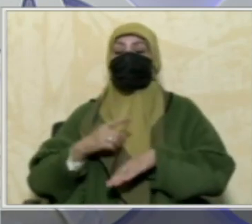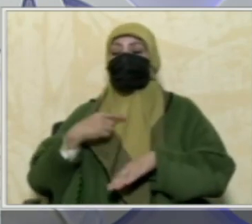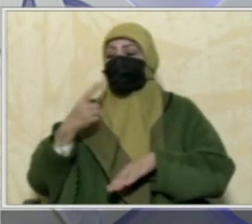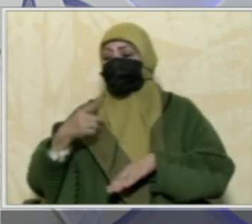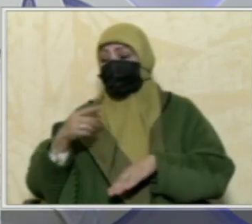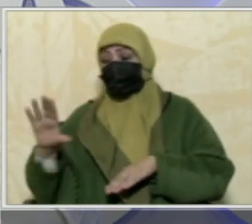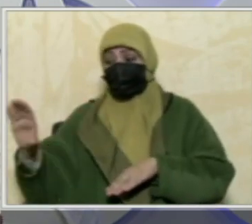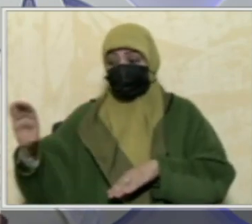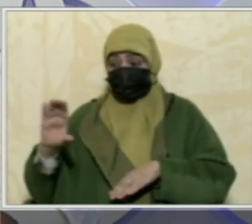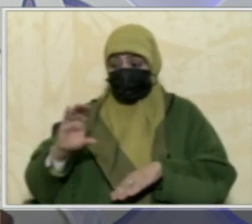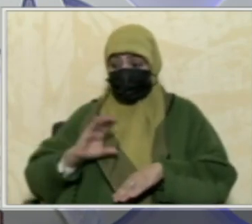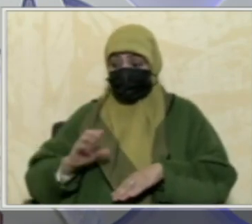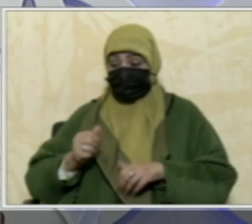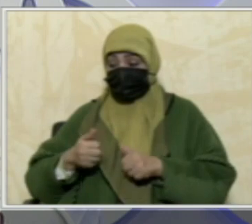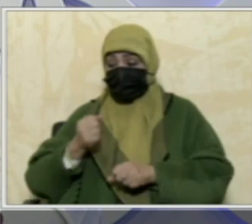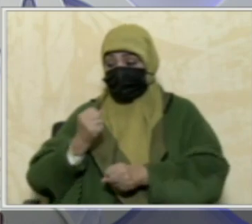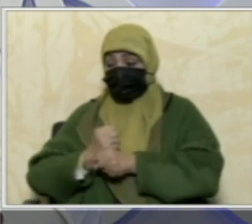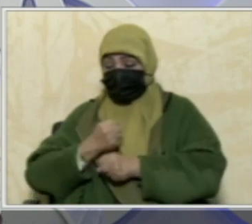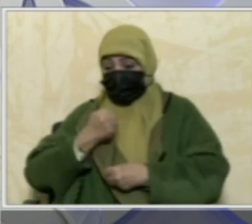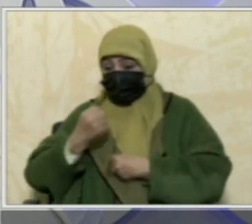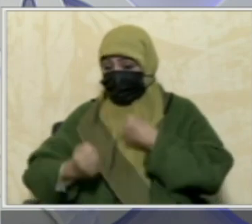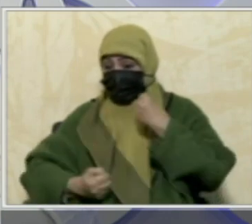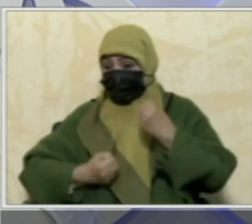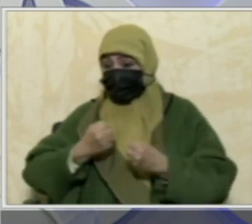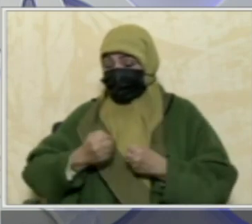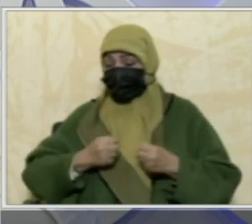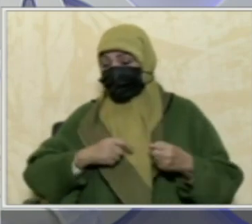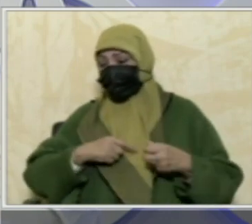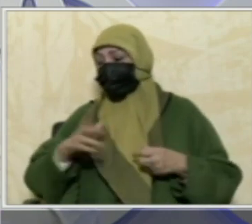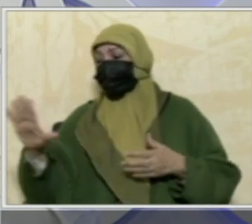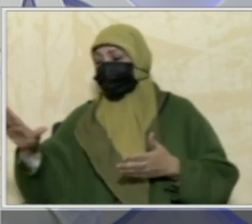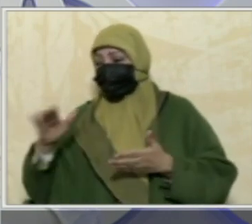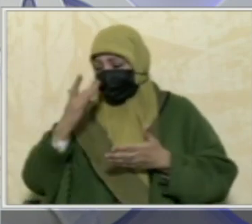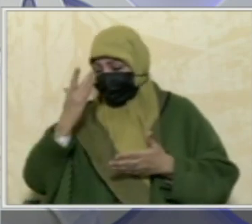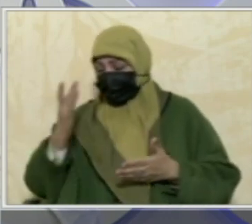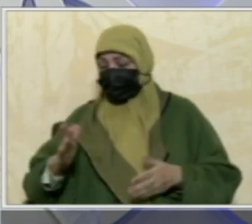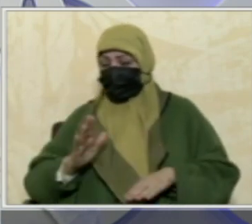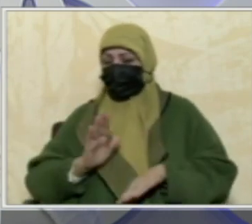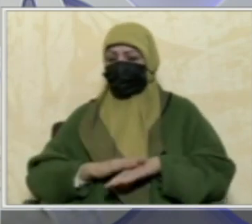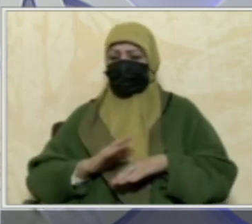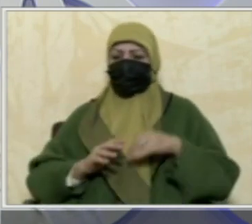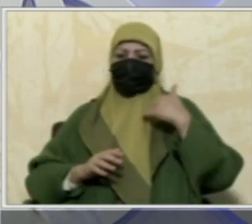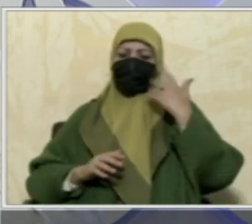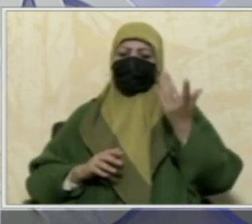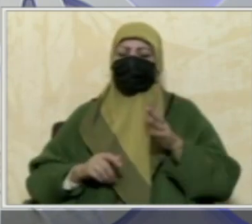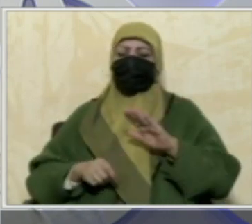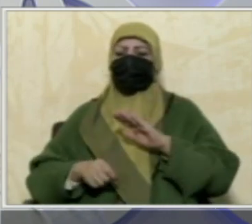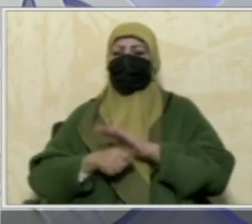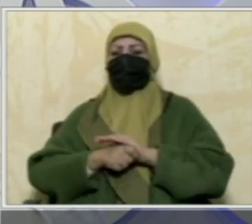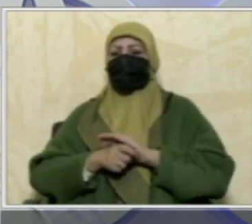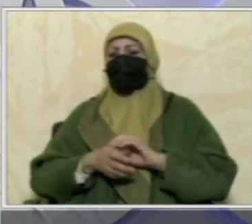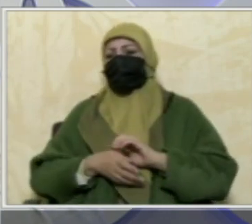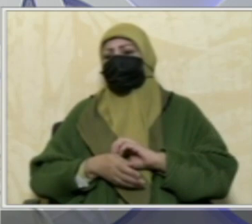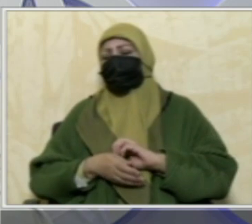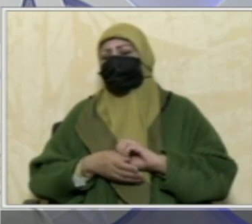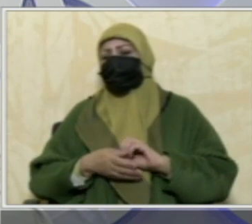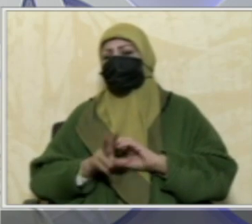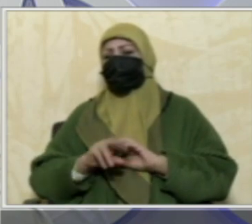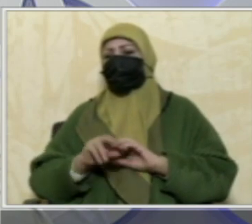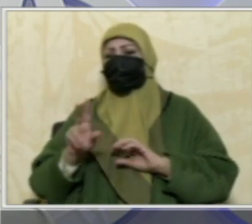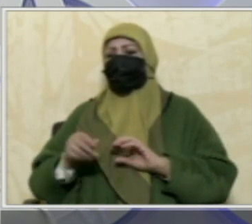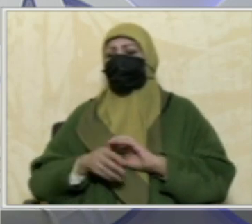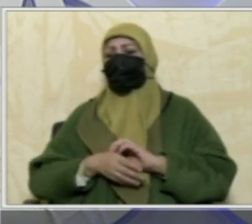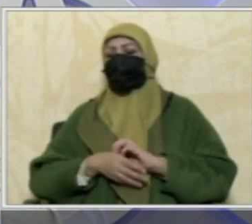والمعارف هذه لا يجوز اخذ اجر عليها اما الرشوه شو الفرق بين الرشوه الرشوه هي ان ياخذ